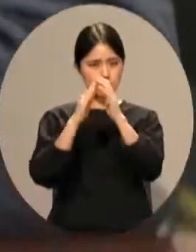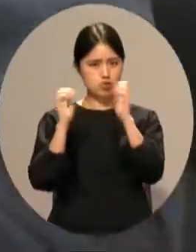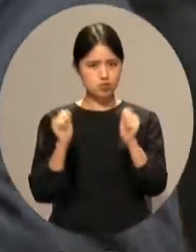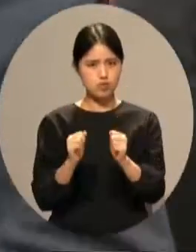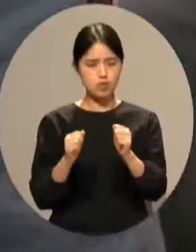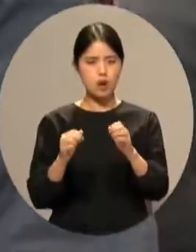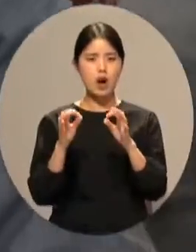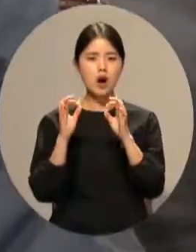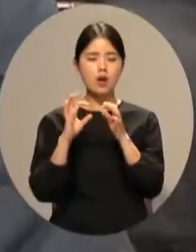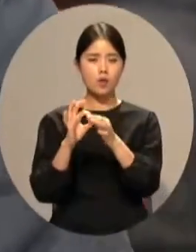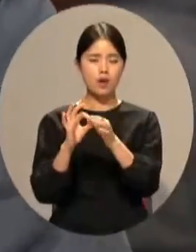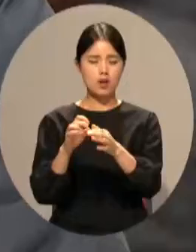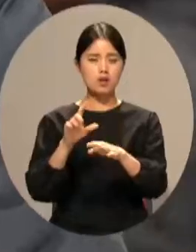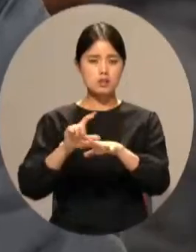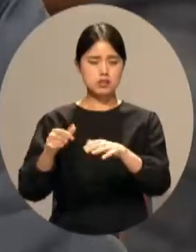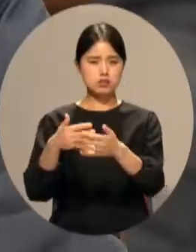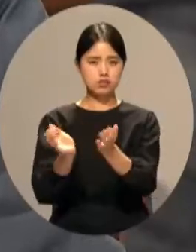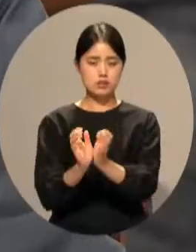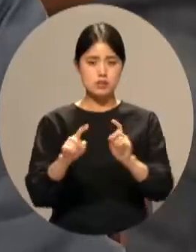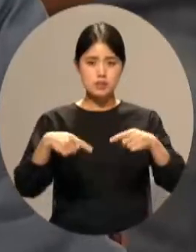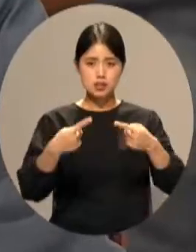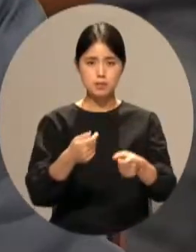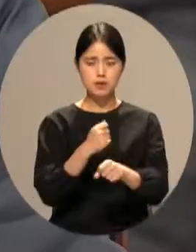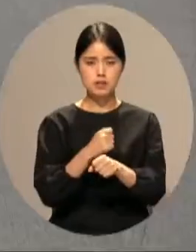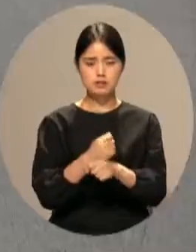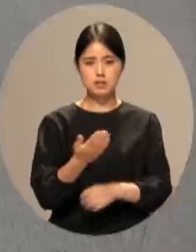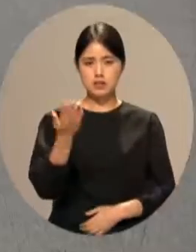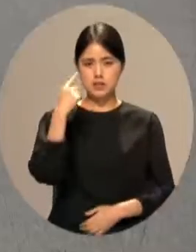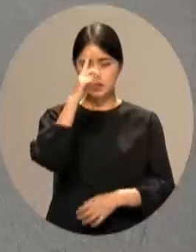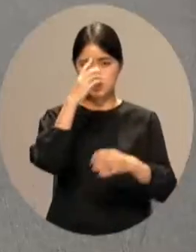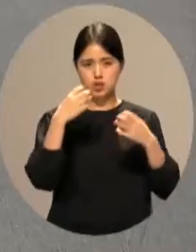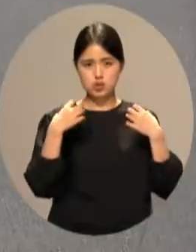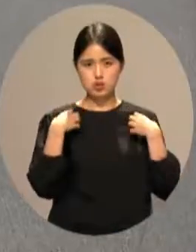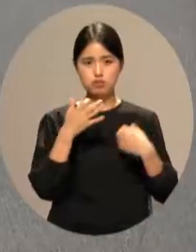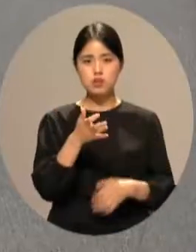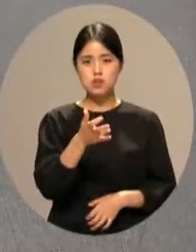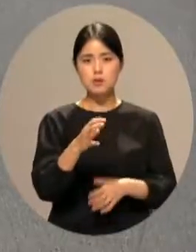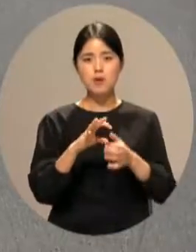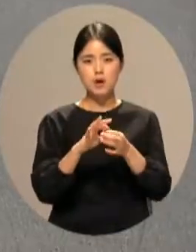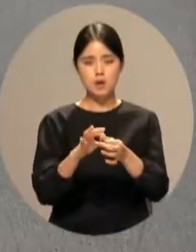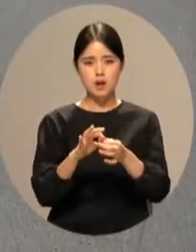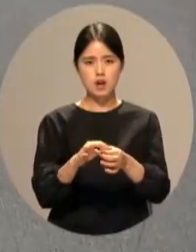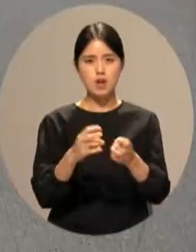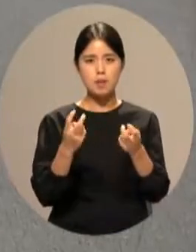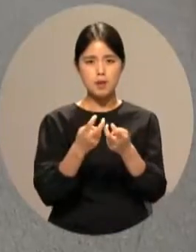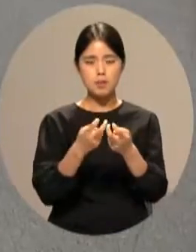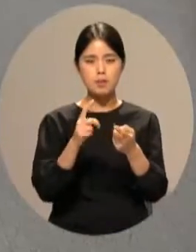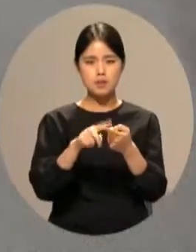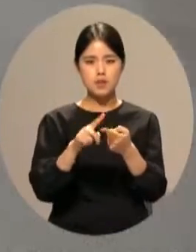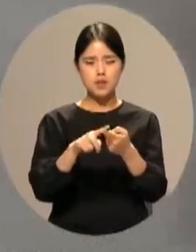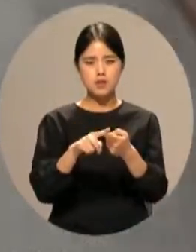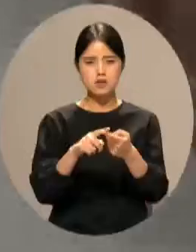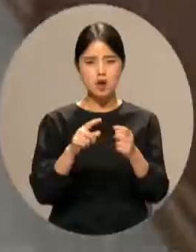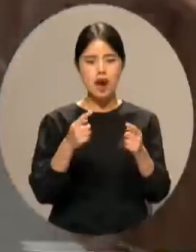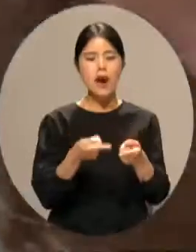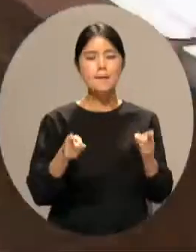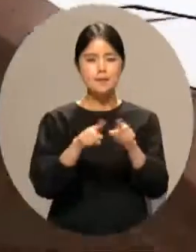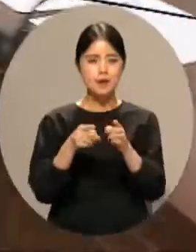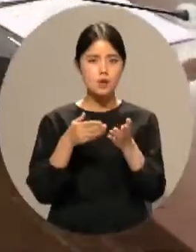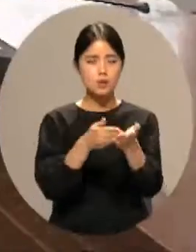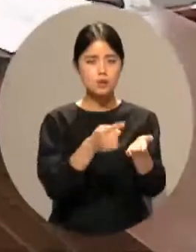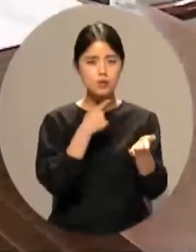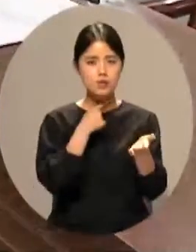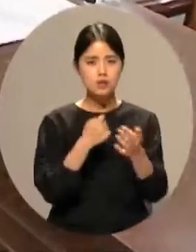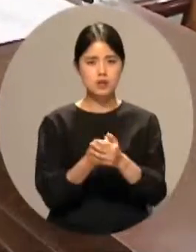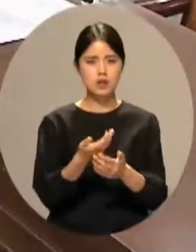시군이 참여했습니다. 지난해에는 정부의 상용차 관련 대책을 공동으로 건의하기도 했습니다.